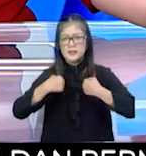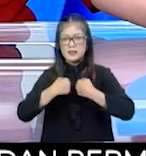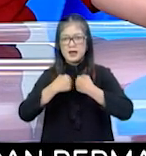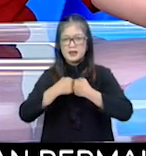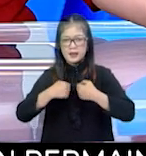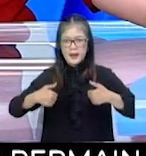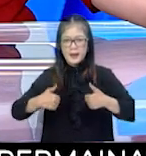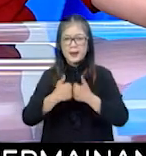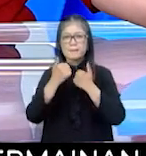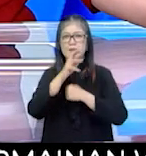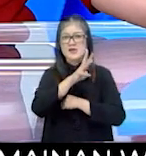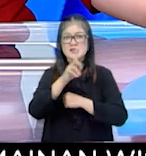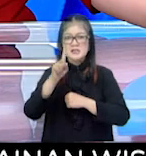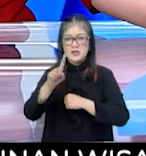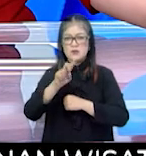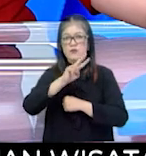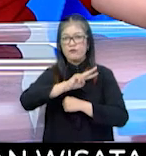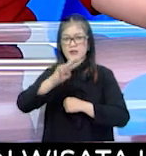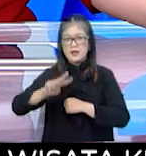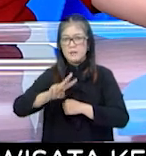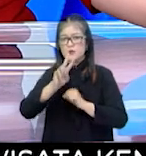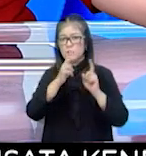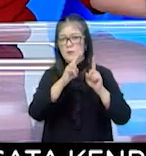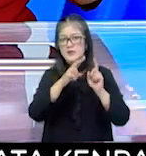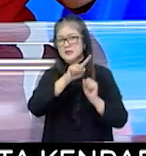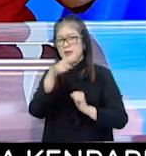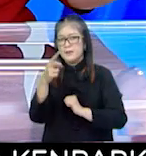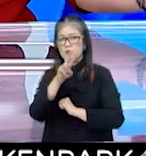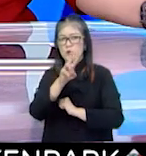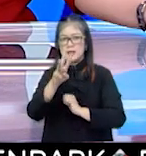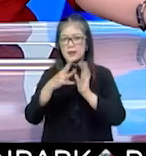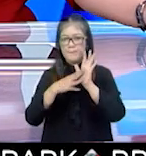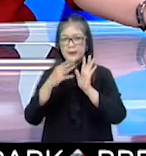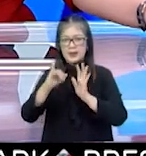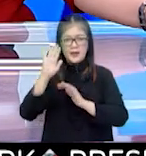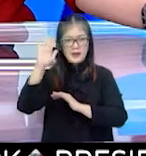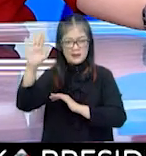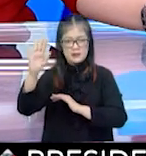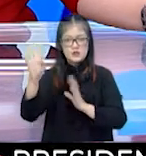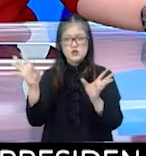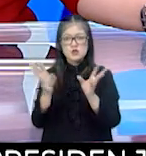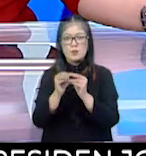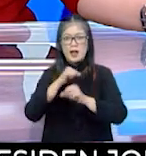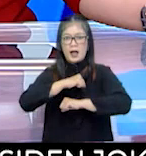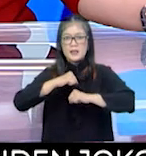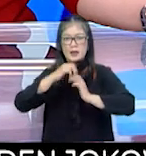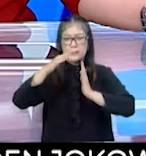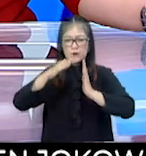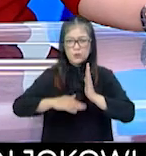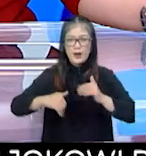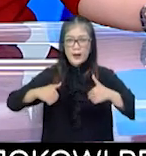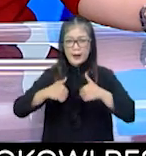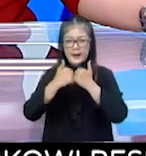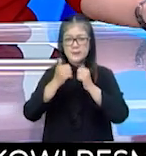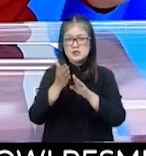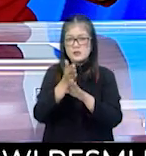ke-31 Vietnam 12 hingga 23 Mei mendatang. Meski jumlah atlet berkurang dari ajang SEA Games sebelumnya, namun Menpora